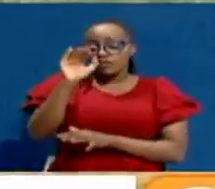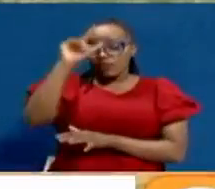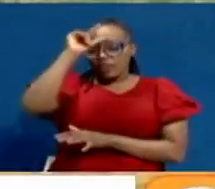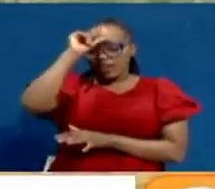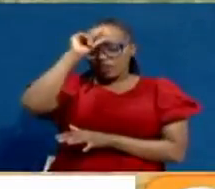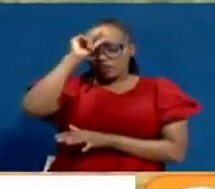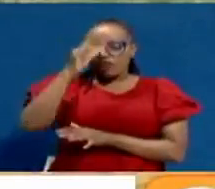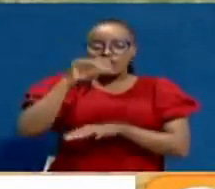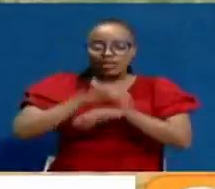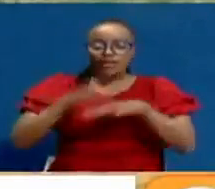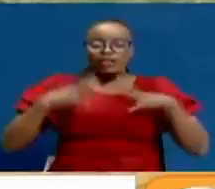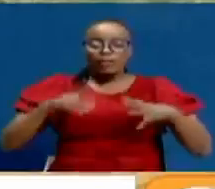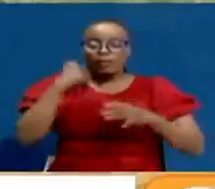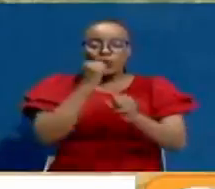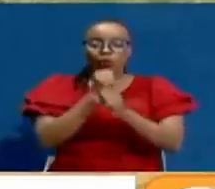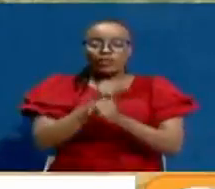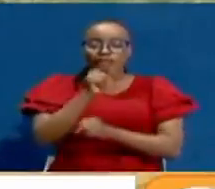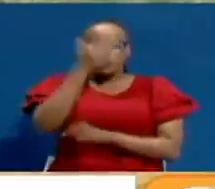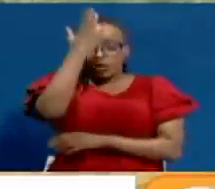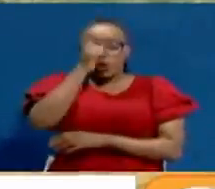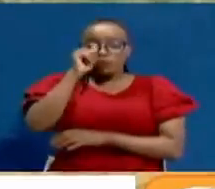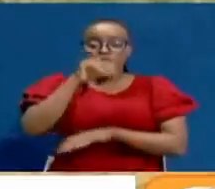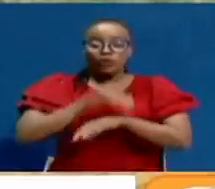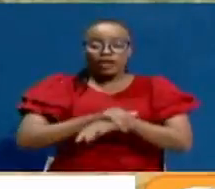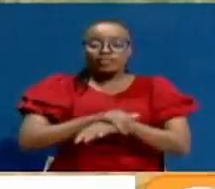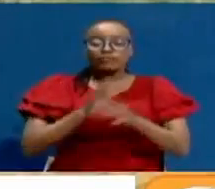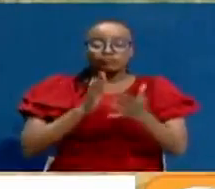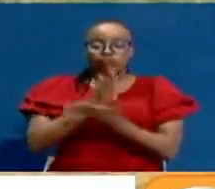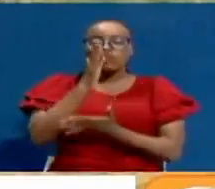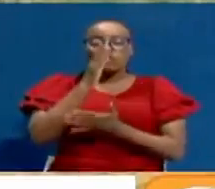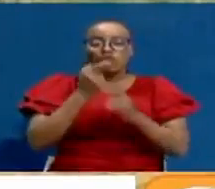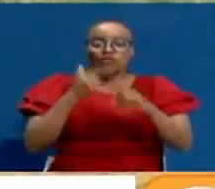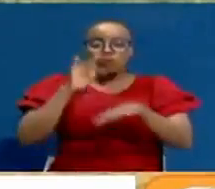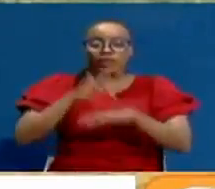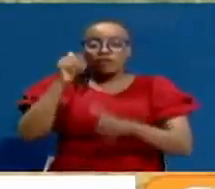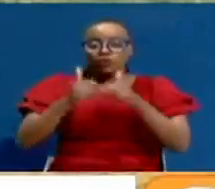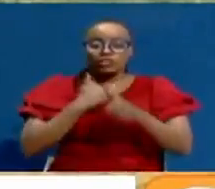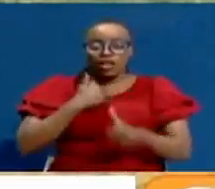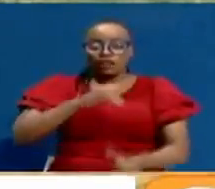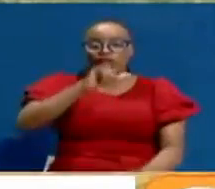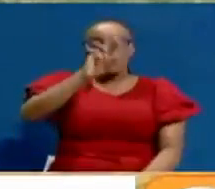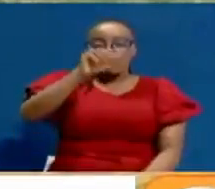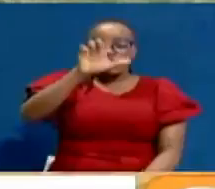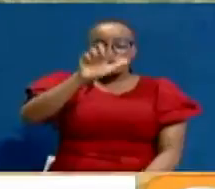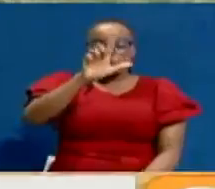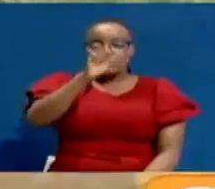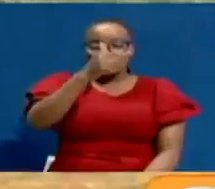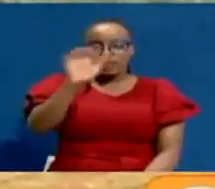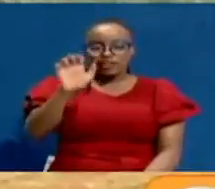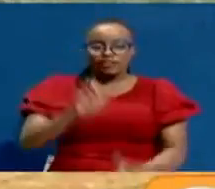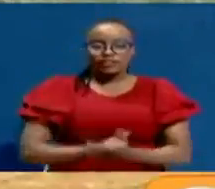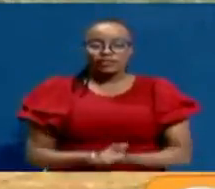kuhakikisha inawanasa waliotekeleza kisa hiki ili kupata haki kutokana na dhuluma alizopitia Immaculate.